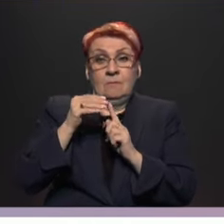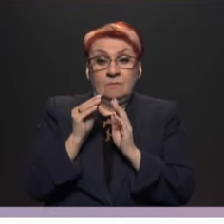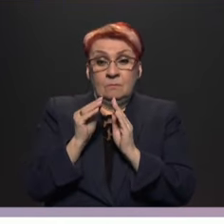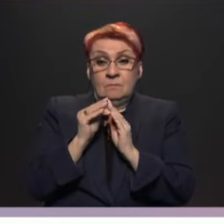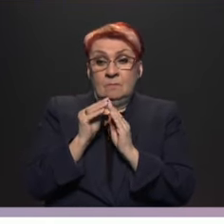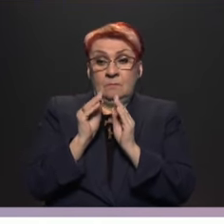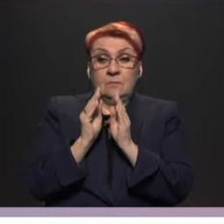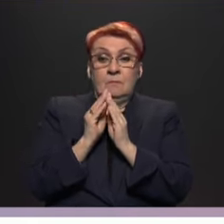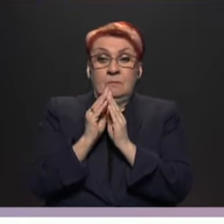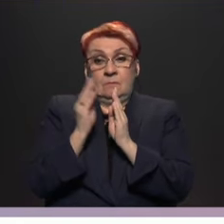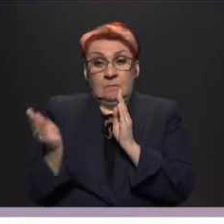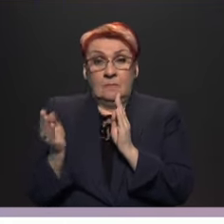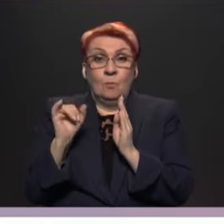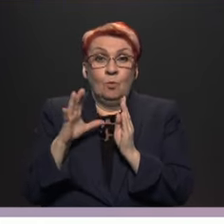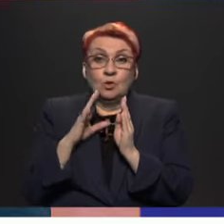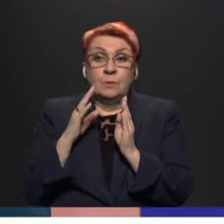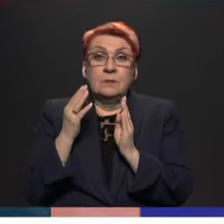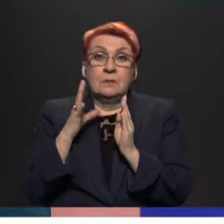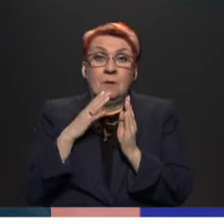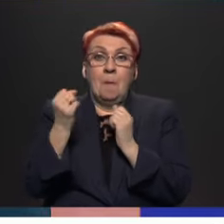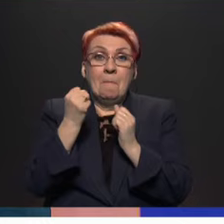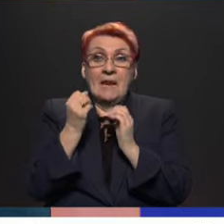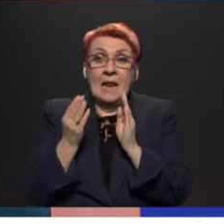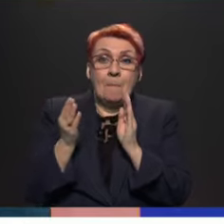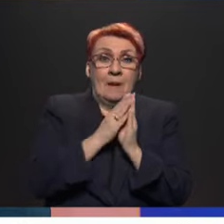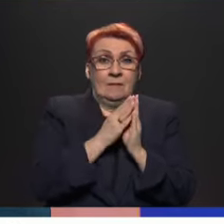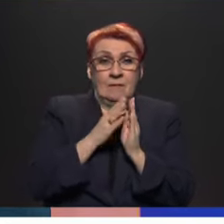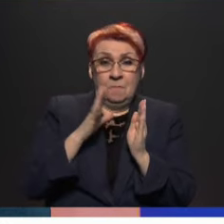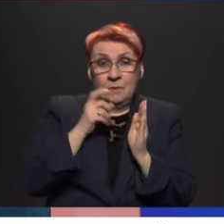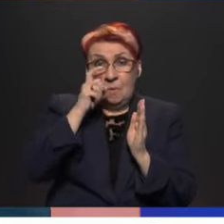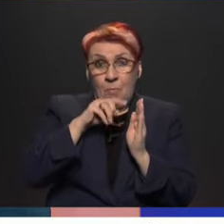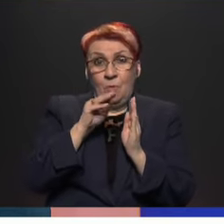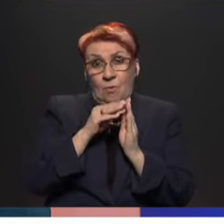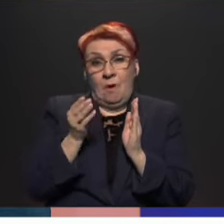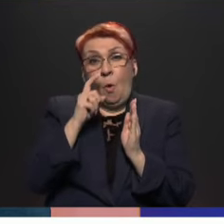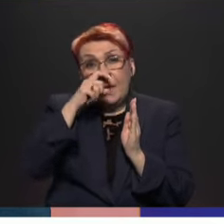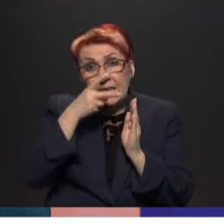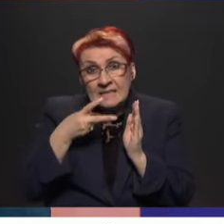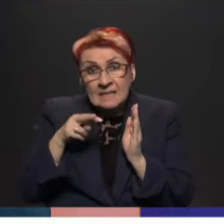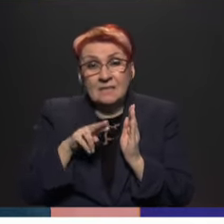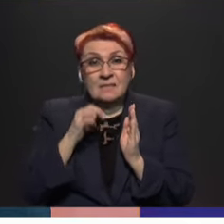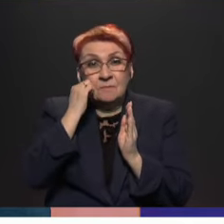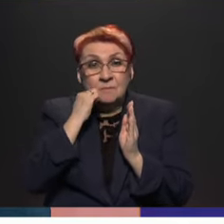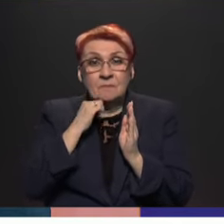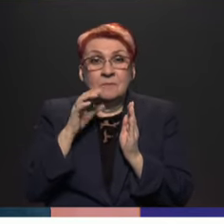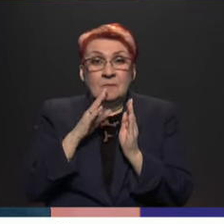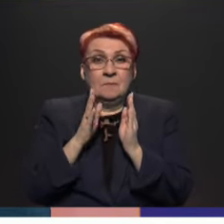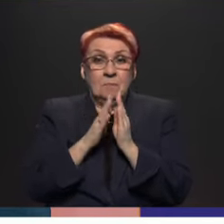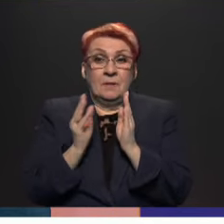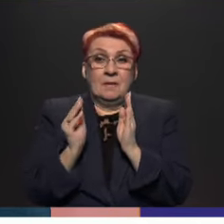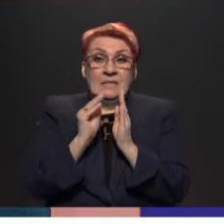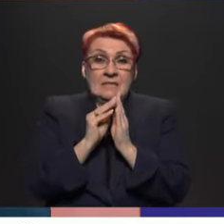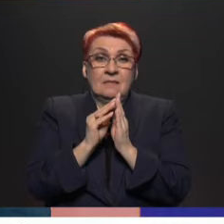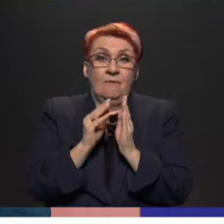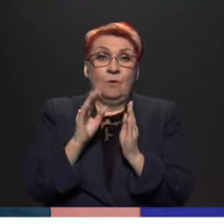отсоединился, потому что был плохо прикреплен, вот в чем причина, да, окислился, да, и, видимо, он был составной,